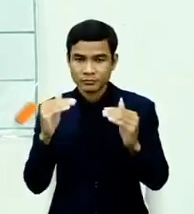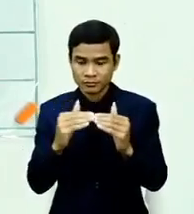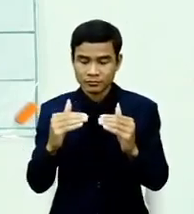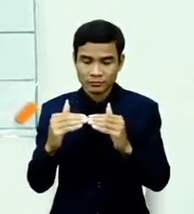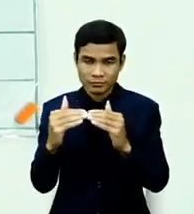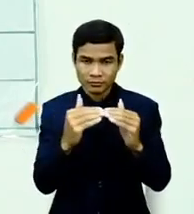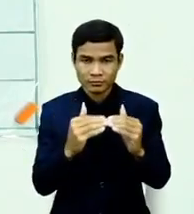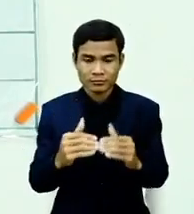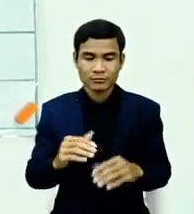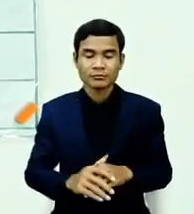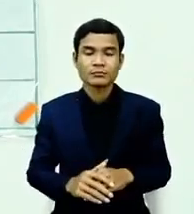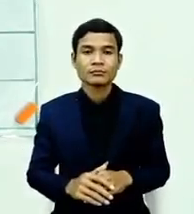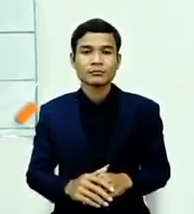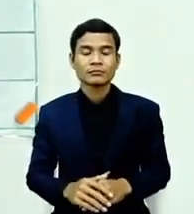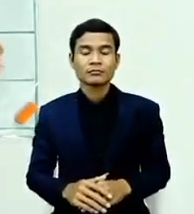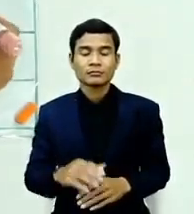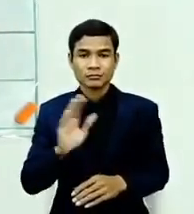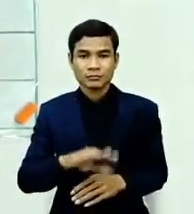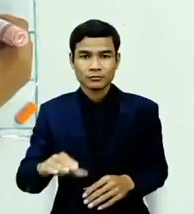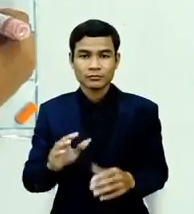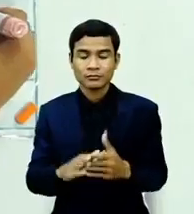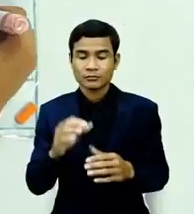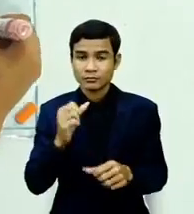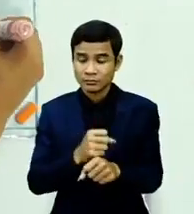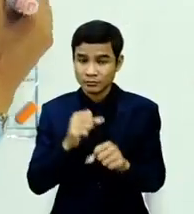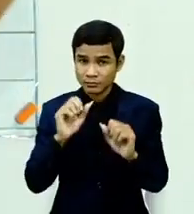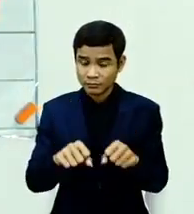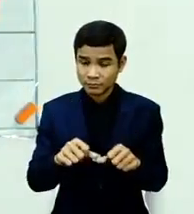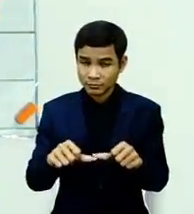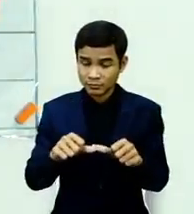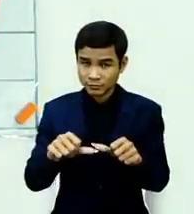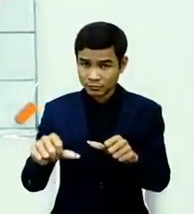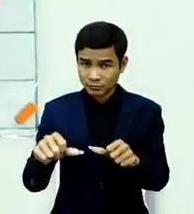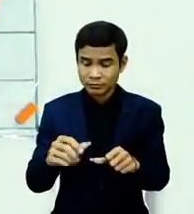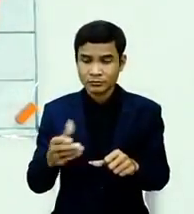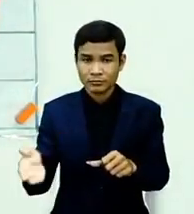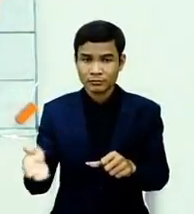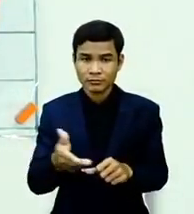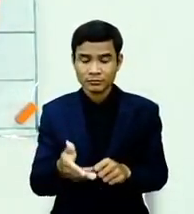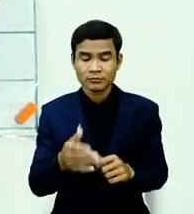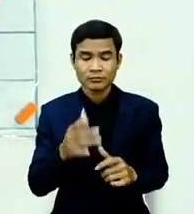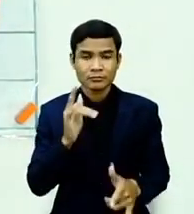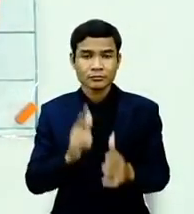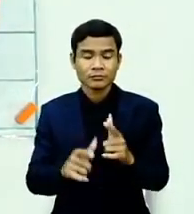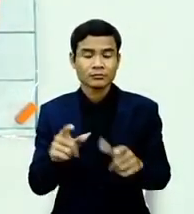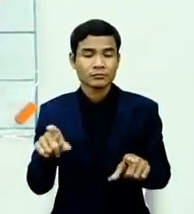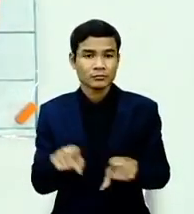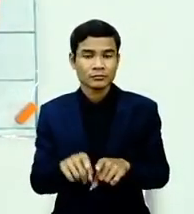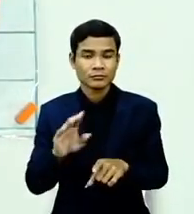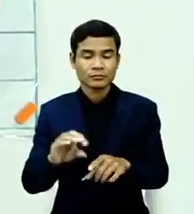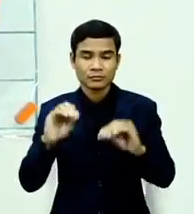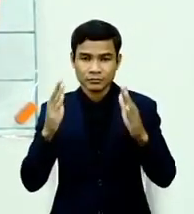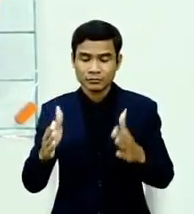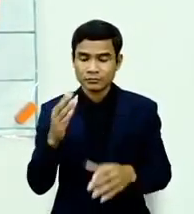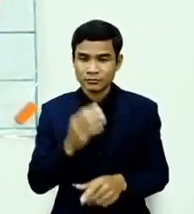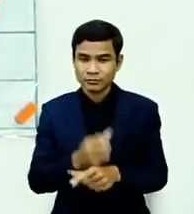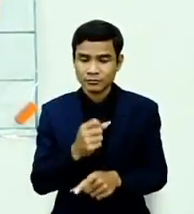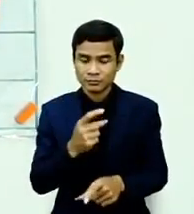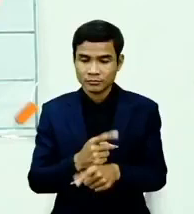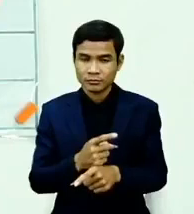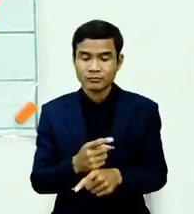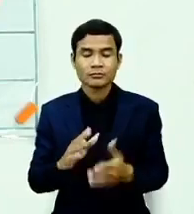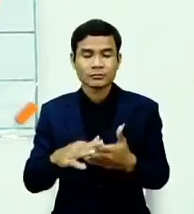ណាចាតោះកូនកូនធ្វើបែបនេះដែរឬទេបើកូនធ្វើបែបនេះចាពិតជាត្រឹមត្រូវណាកូនណាចាកូនគូសស